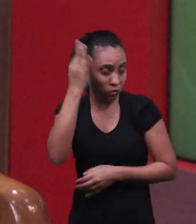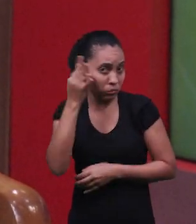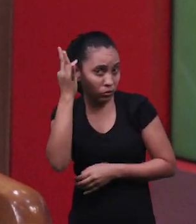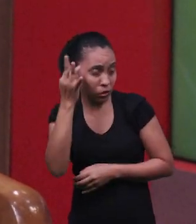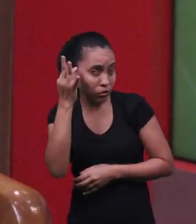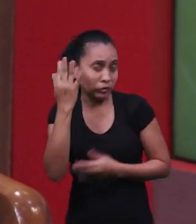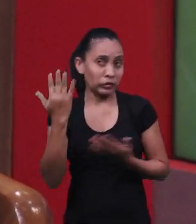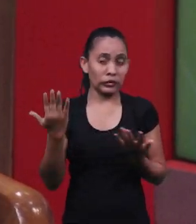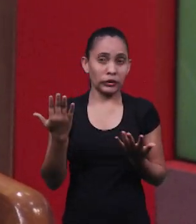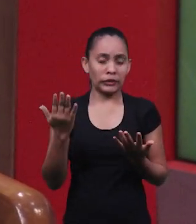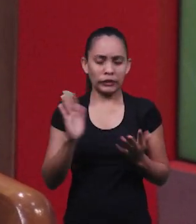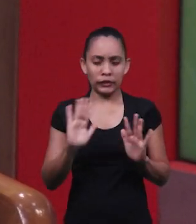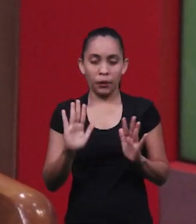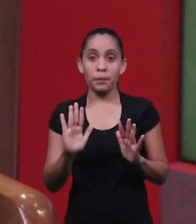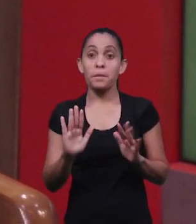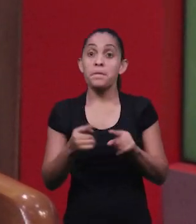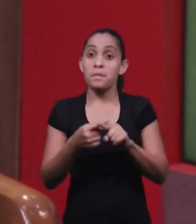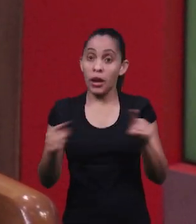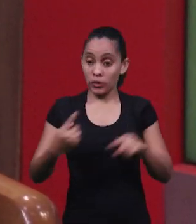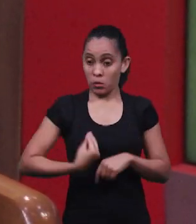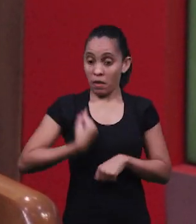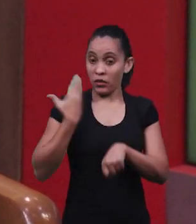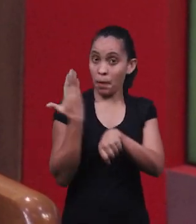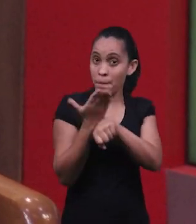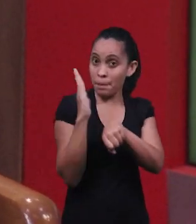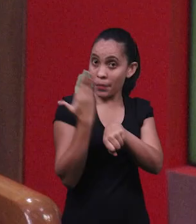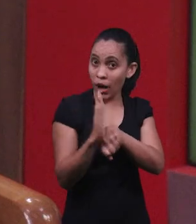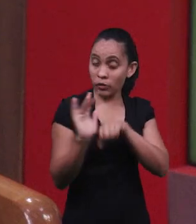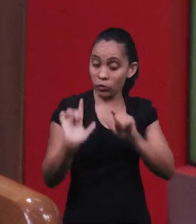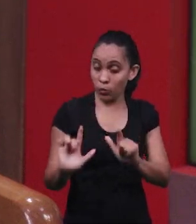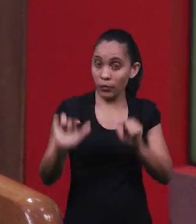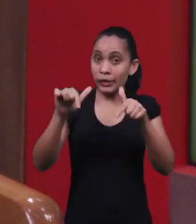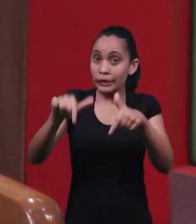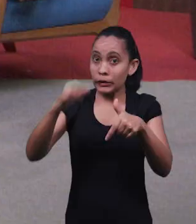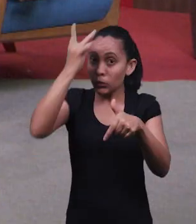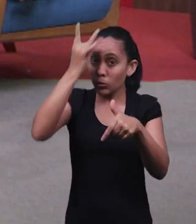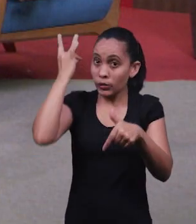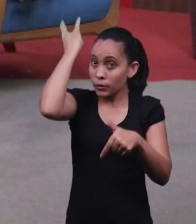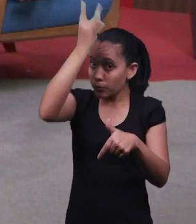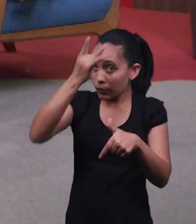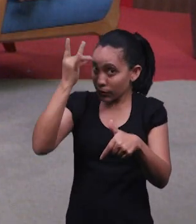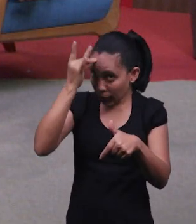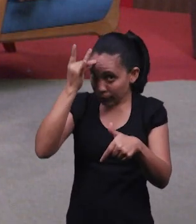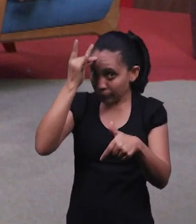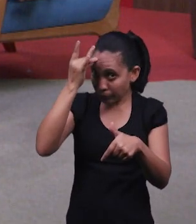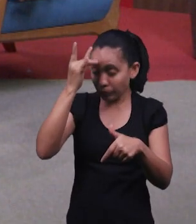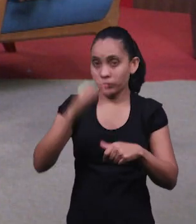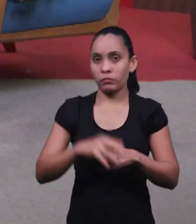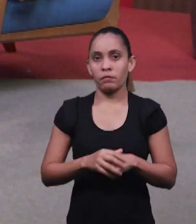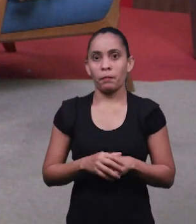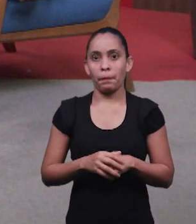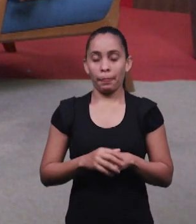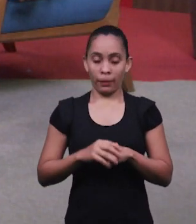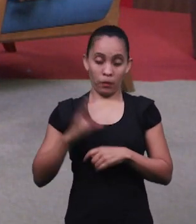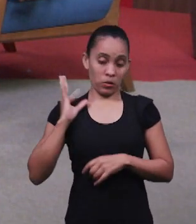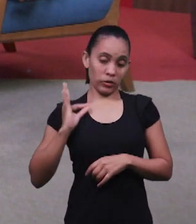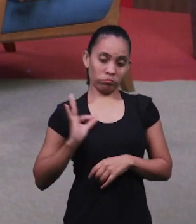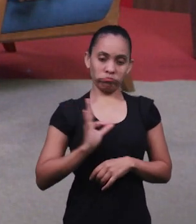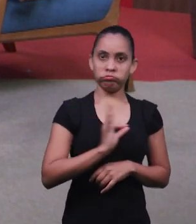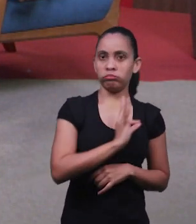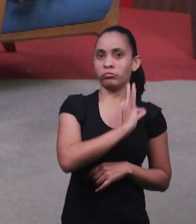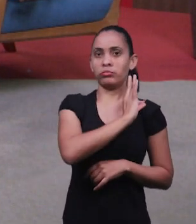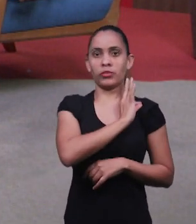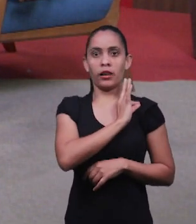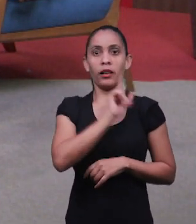témoignage basé dans une vie pratique, dans une action du Saint-Esprit. Oui,